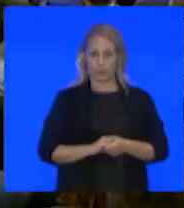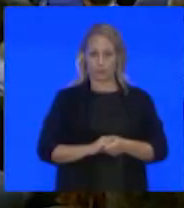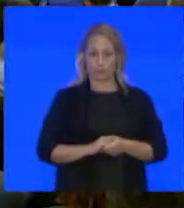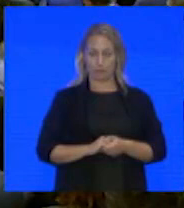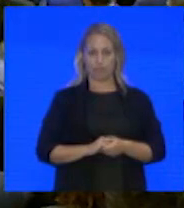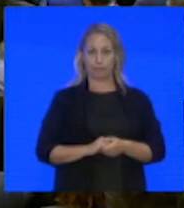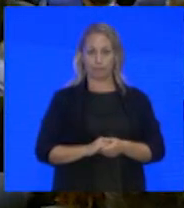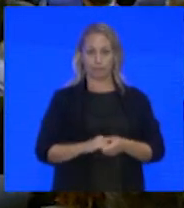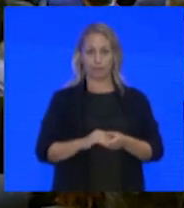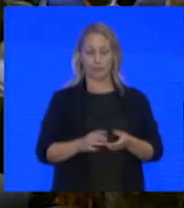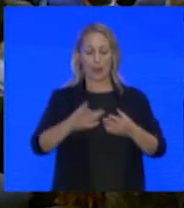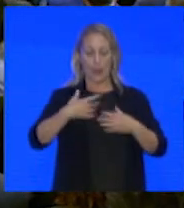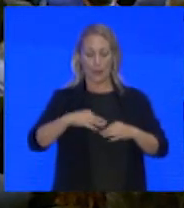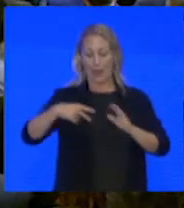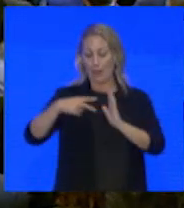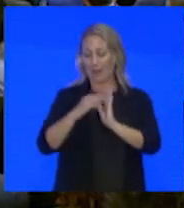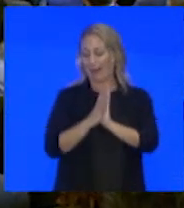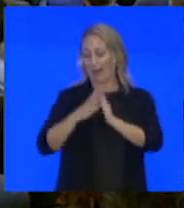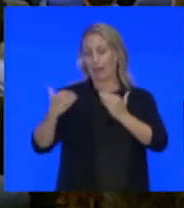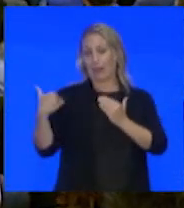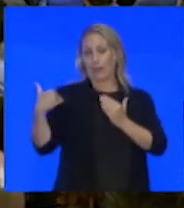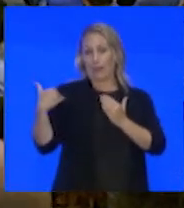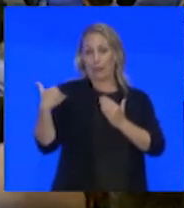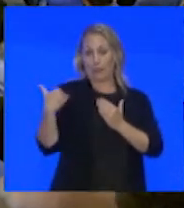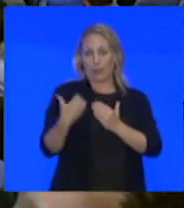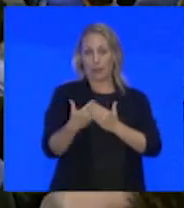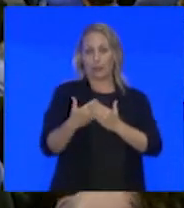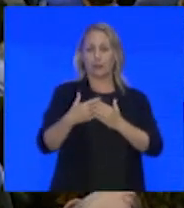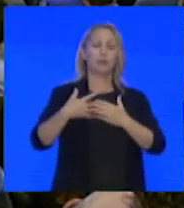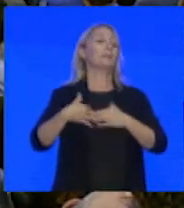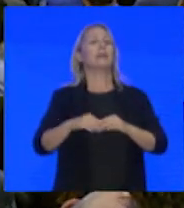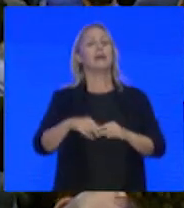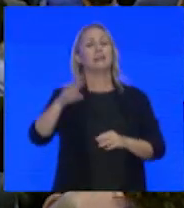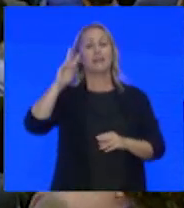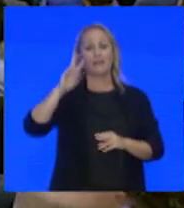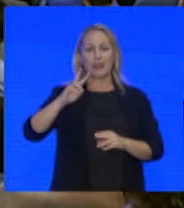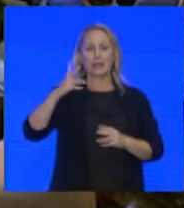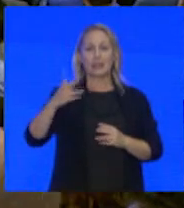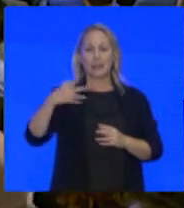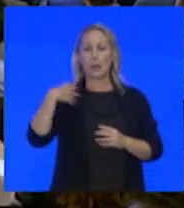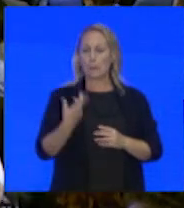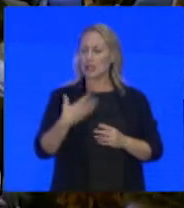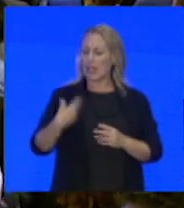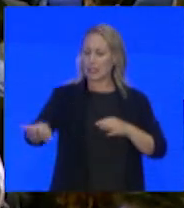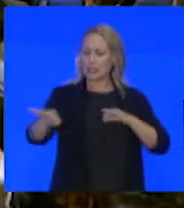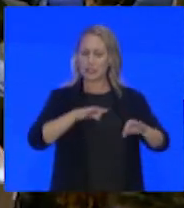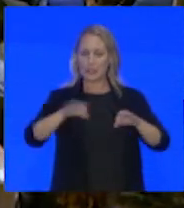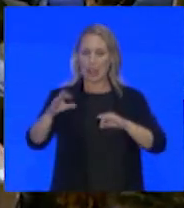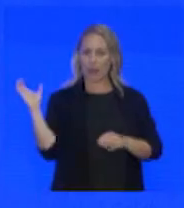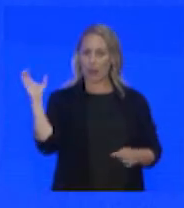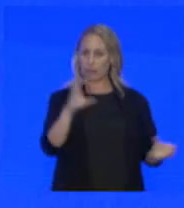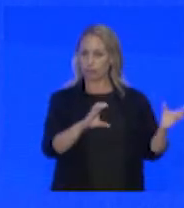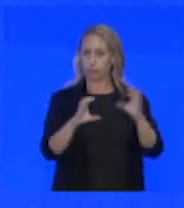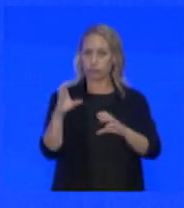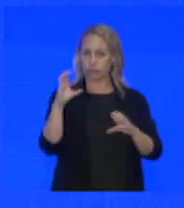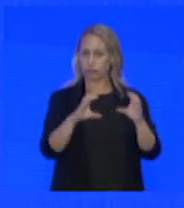Πριν ακόμα κλείσει το 2019, προωθούνται με ταχύτητα πολλά δυναμικά επενδυτικά σχέδια, τα οποία